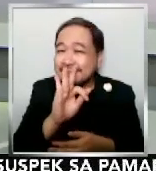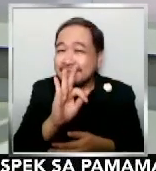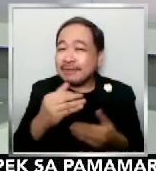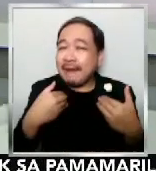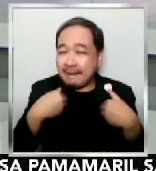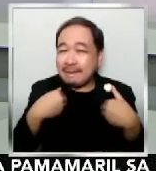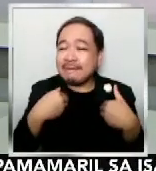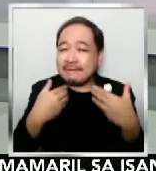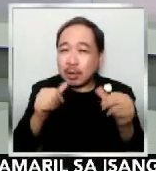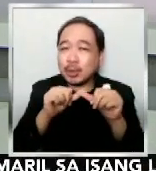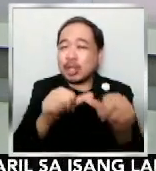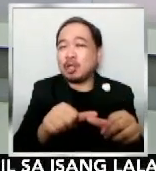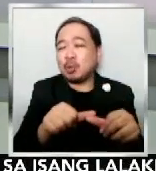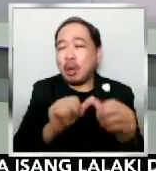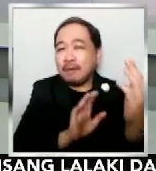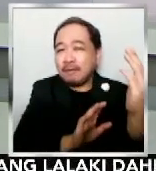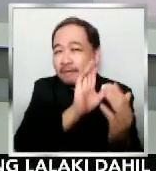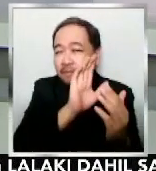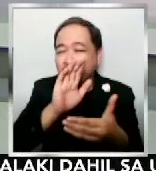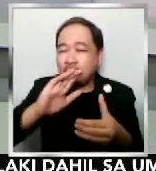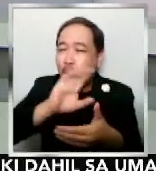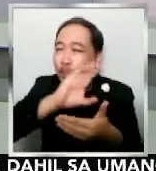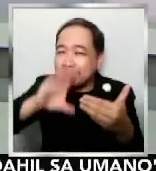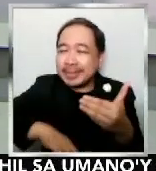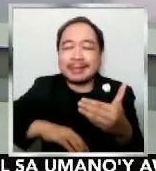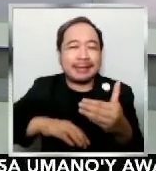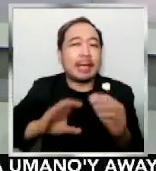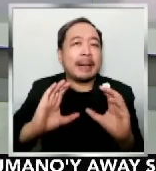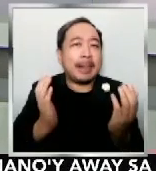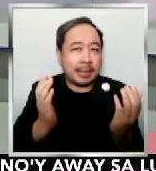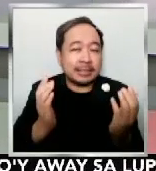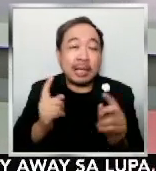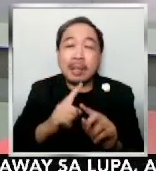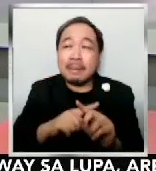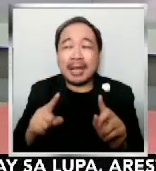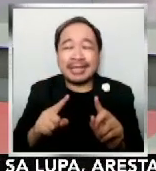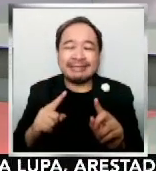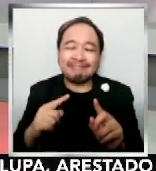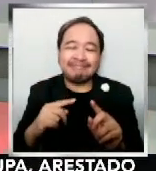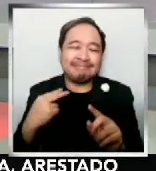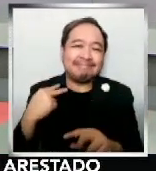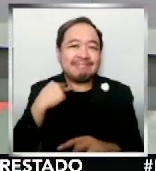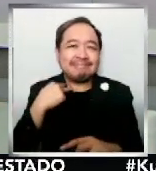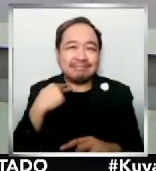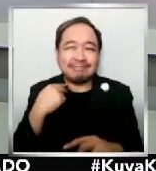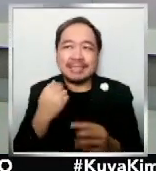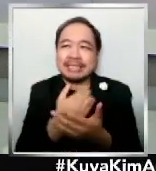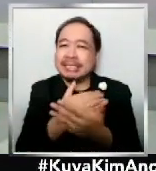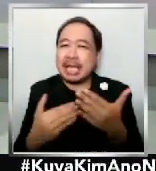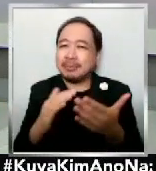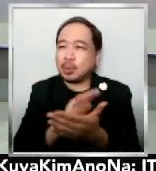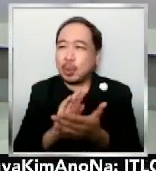atrasan, ang full face-to-face classes. Pero malaki raw talaga ang problema ng ilan, gaya sa isang paaralan sa